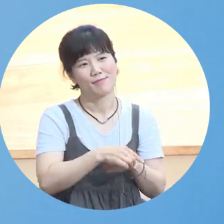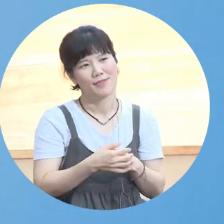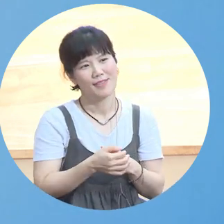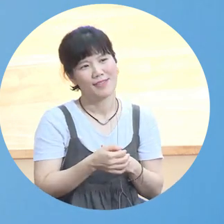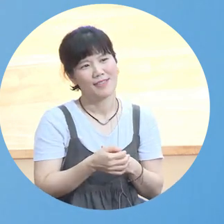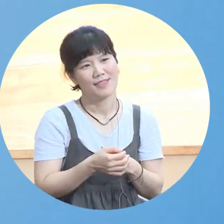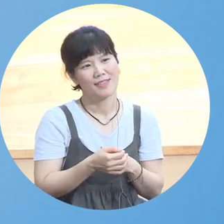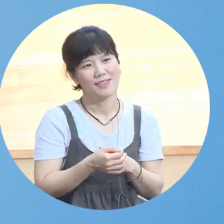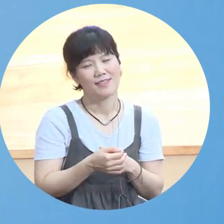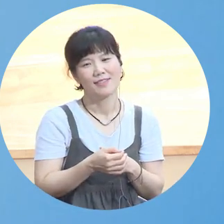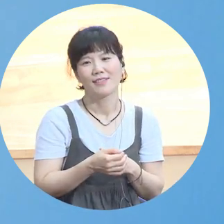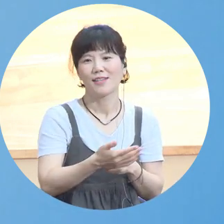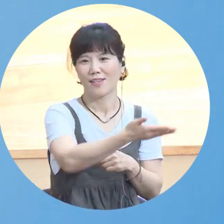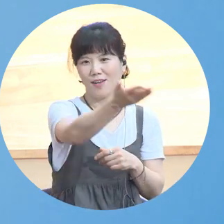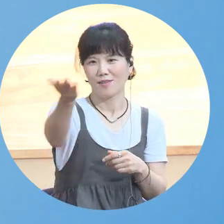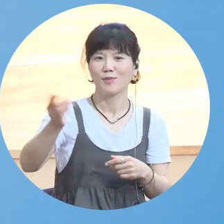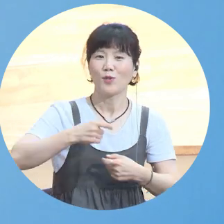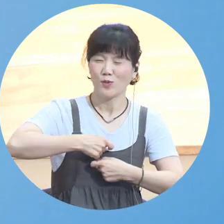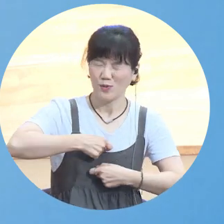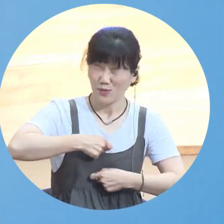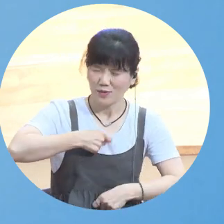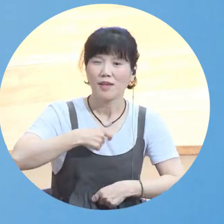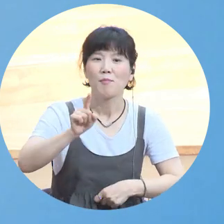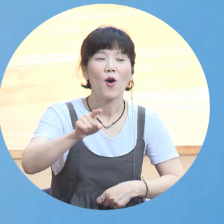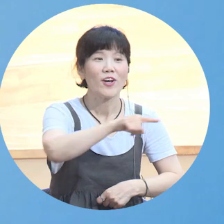솔직 2 이 자리에